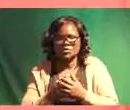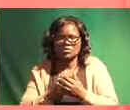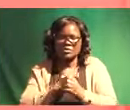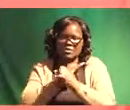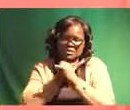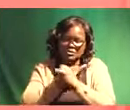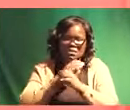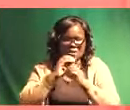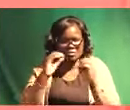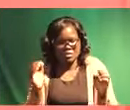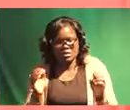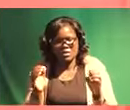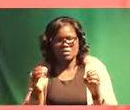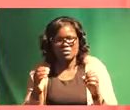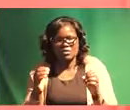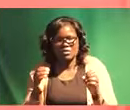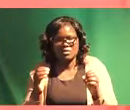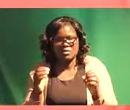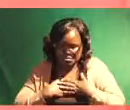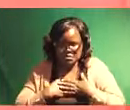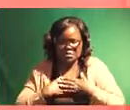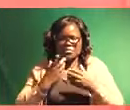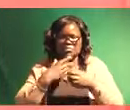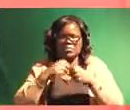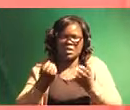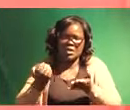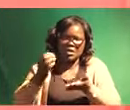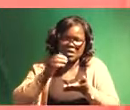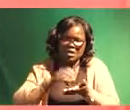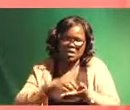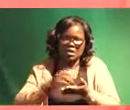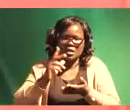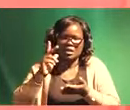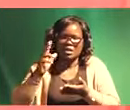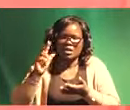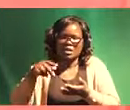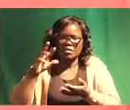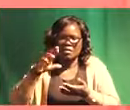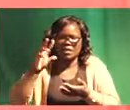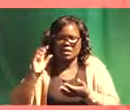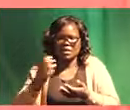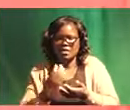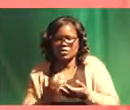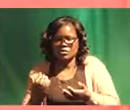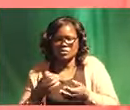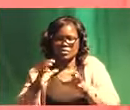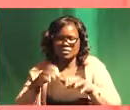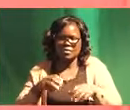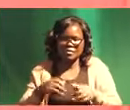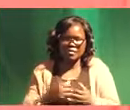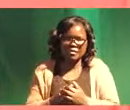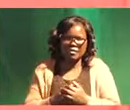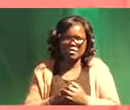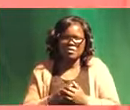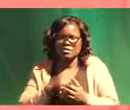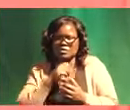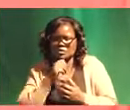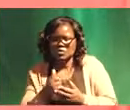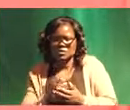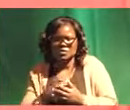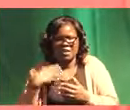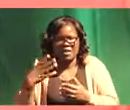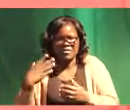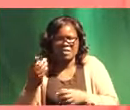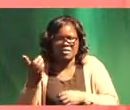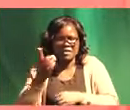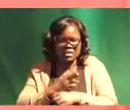insecurity. Tunakuomba rais wetu, tuongezee NPR ili watoto wetu, wakulima wetu, wasiwe kila siku